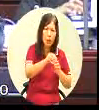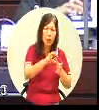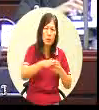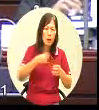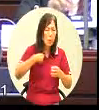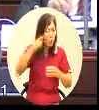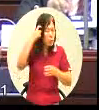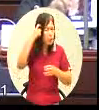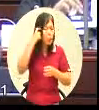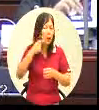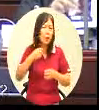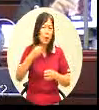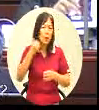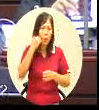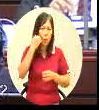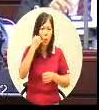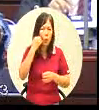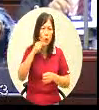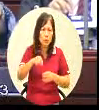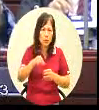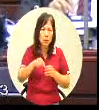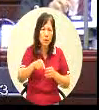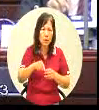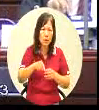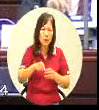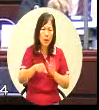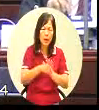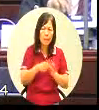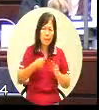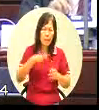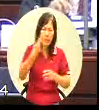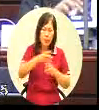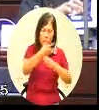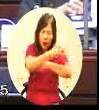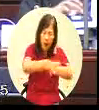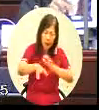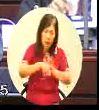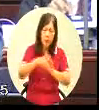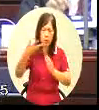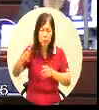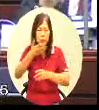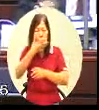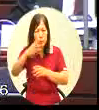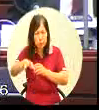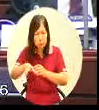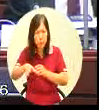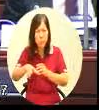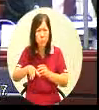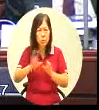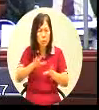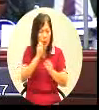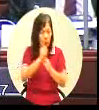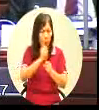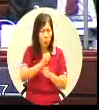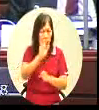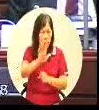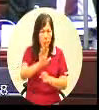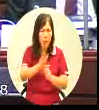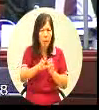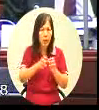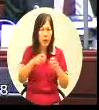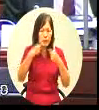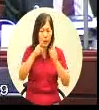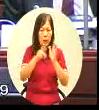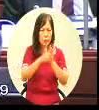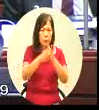们如果这个部分我们会海洋局、水利局他们现在的业务经常都